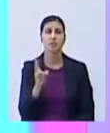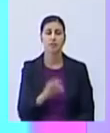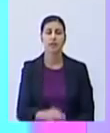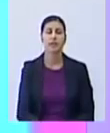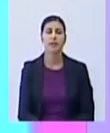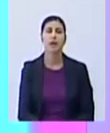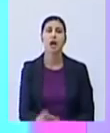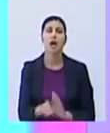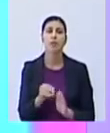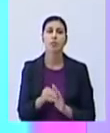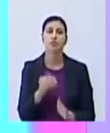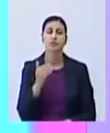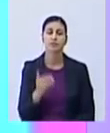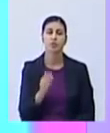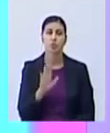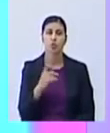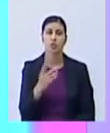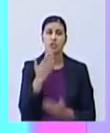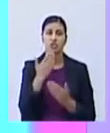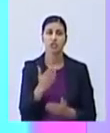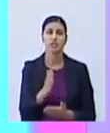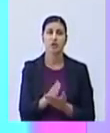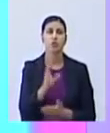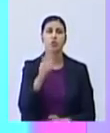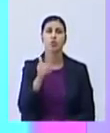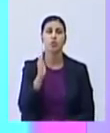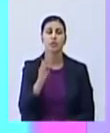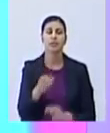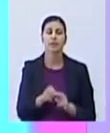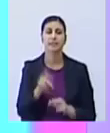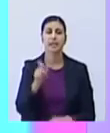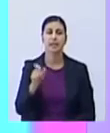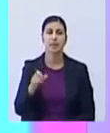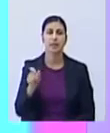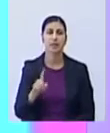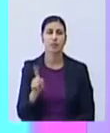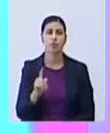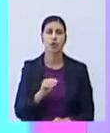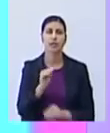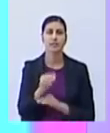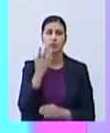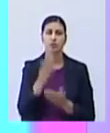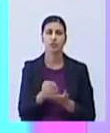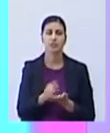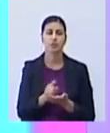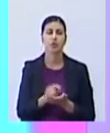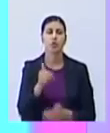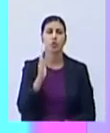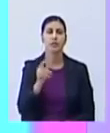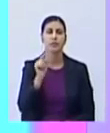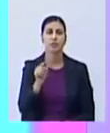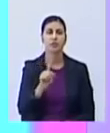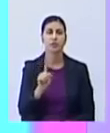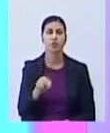თუმცა ამ მოჩვლის მხრიდან მხოლოდ ერთი შეკითხვა ის როგორ აპირებენ ეს ადამიანები რომ გაზარდონ ჩვენი პენსია როგორ აპირებთ თქვენ